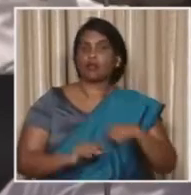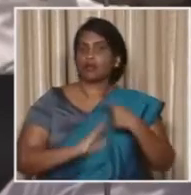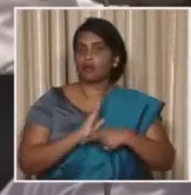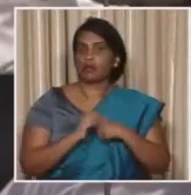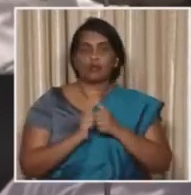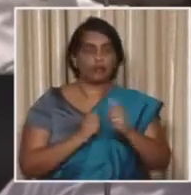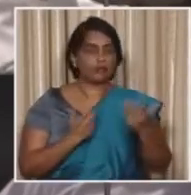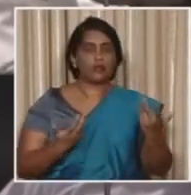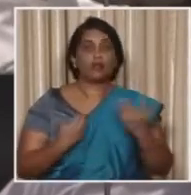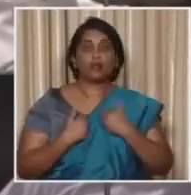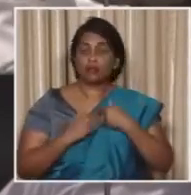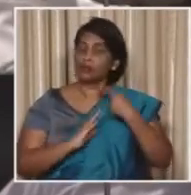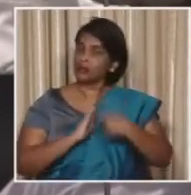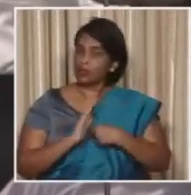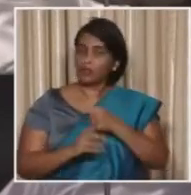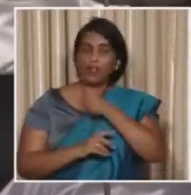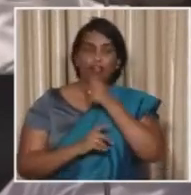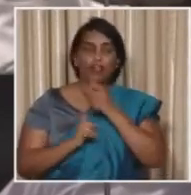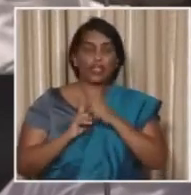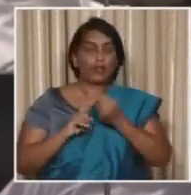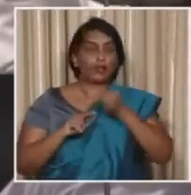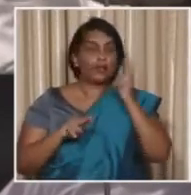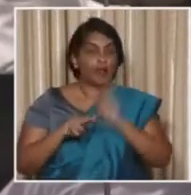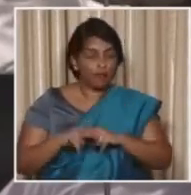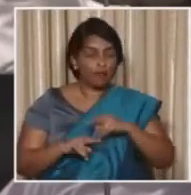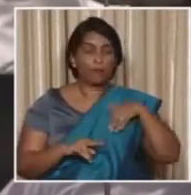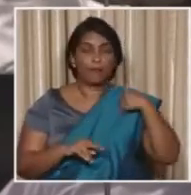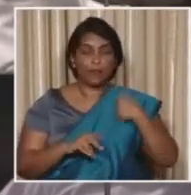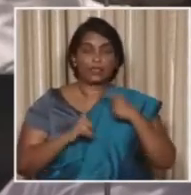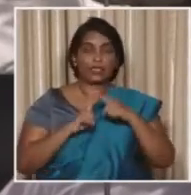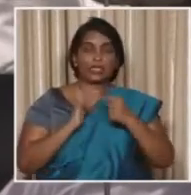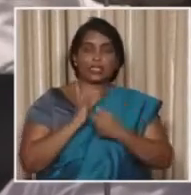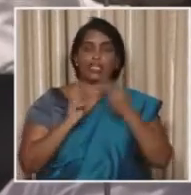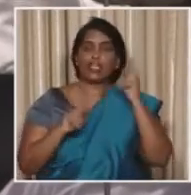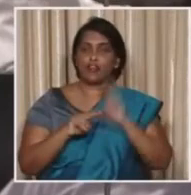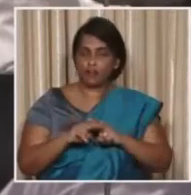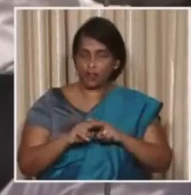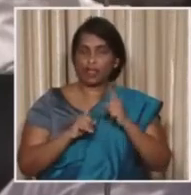කරන්න බෑ. අපේ රටේ විශ්‍රාම අරමුදල් ප්‍රධාන වශයෙන්ම සේවකාර්ථ